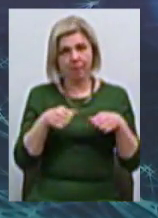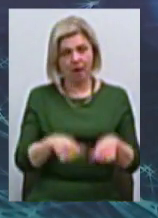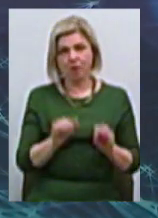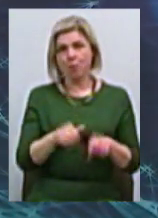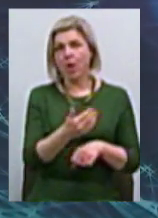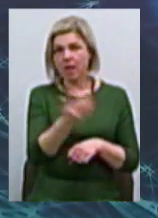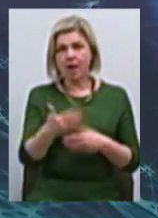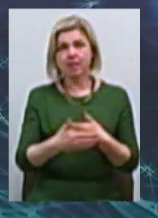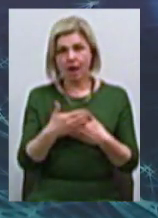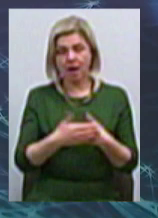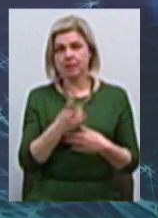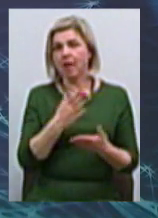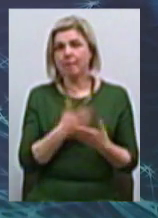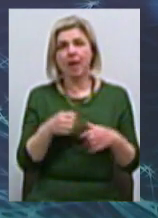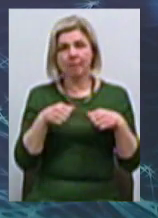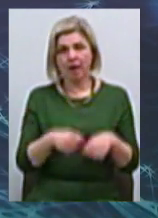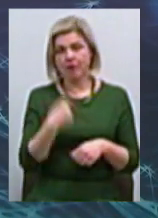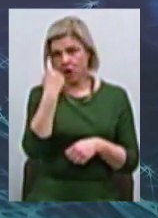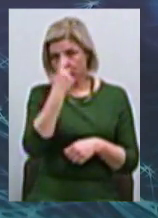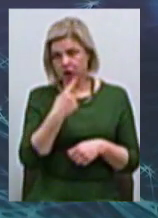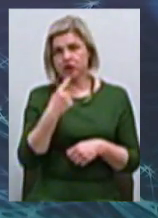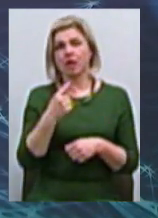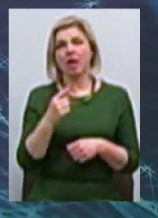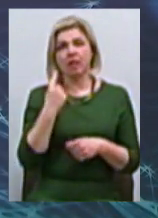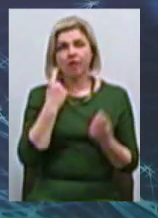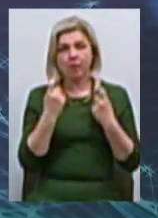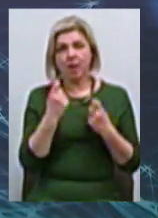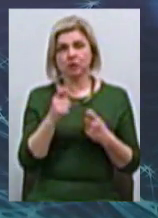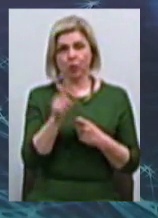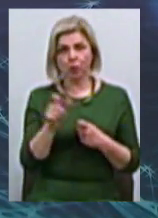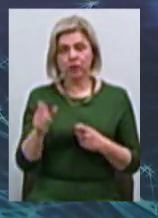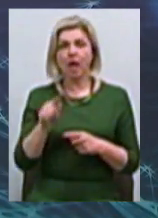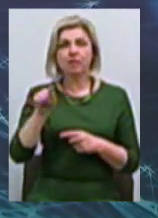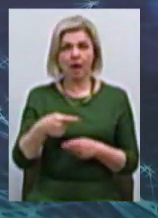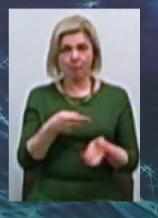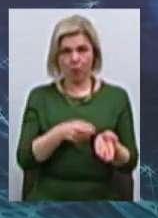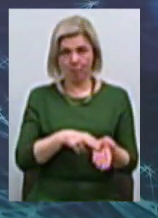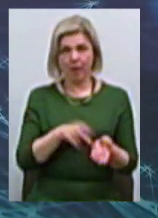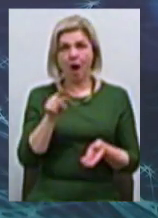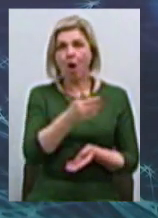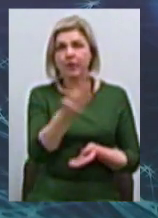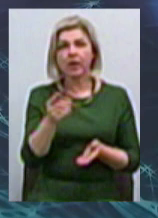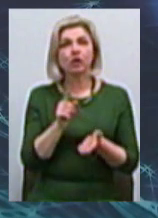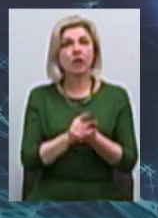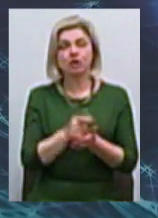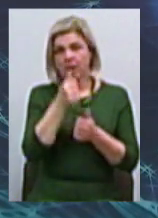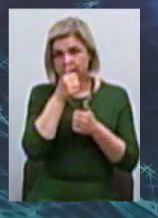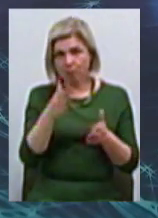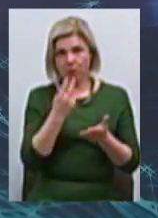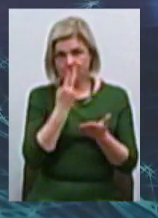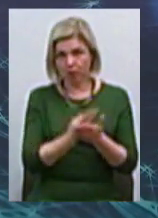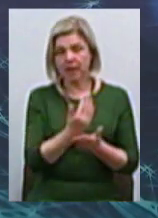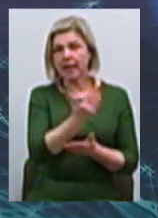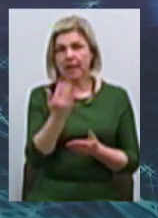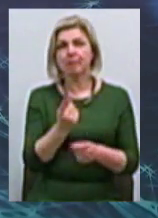они не имеют права изучать личные данные избирателя, требовать какую-то прописку. Они не могут даже посмотреть ее, им это запрещено.